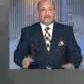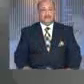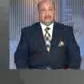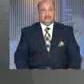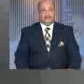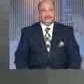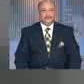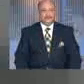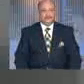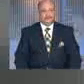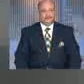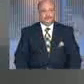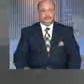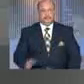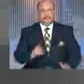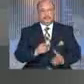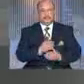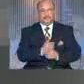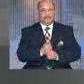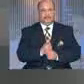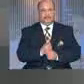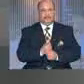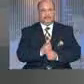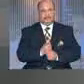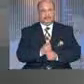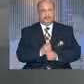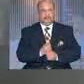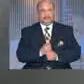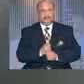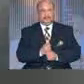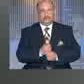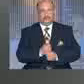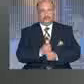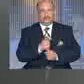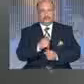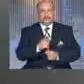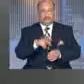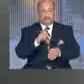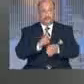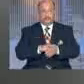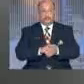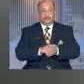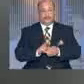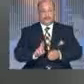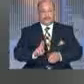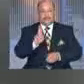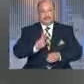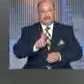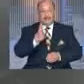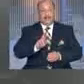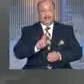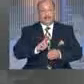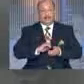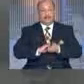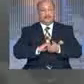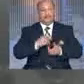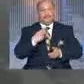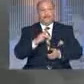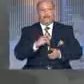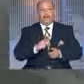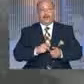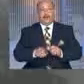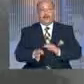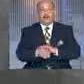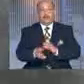فيه 1.5% و0.1% هذايا تي سي ال، ومن بعد هذايا عندك ديكلاراسيون تاع المرابيح